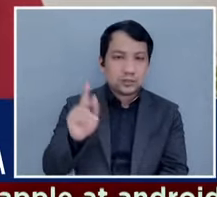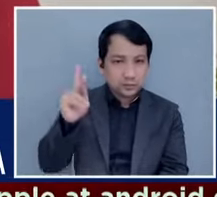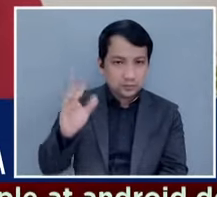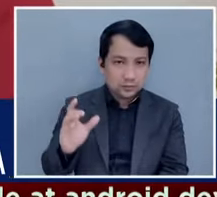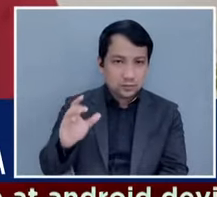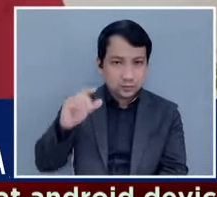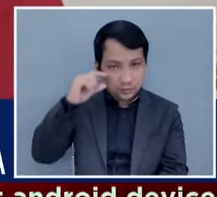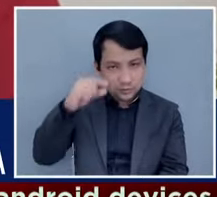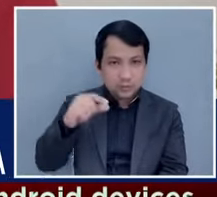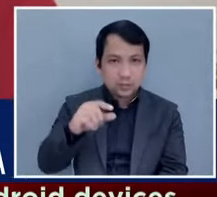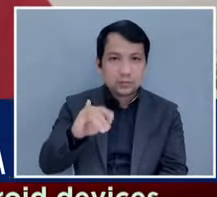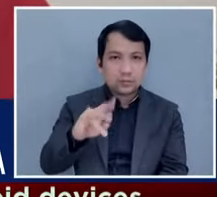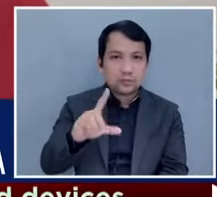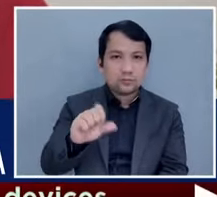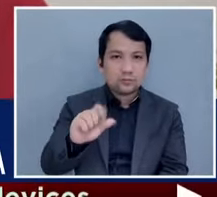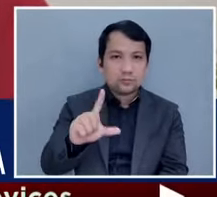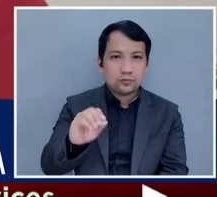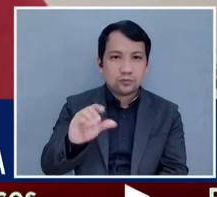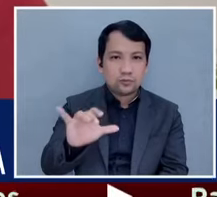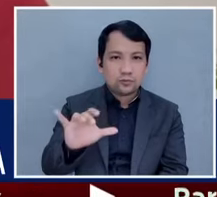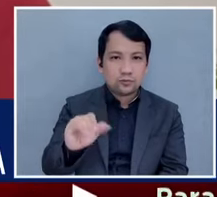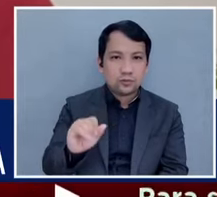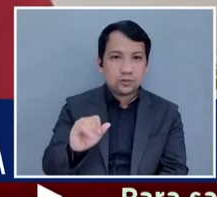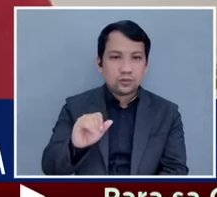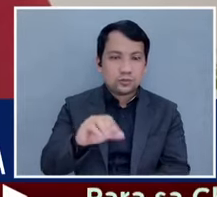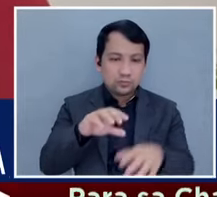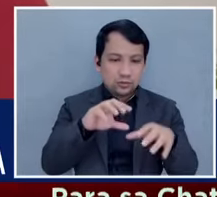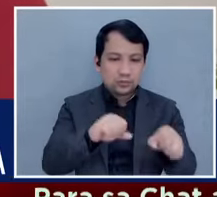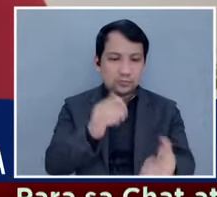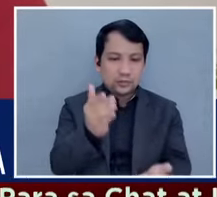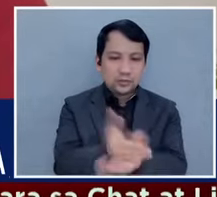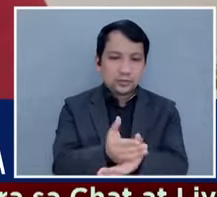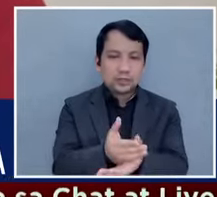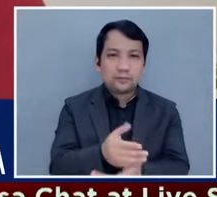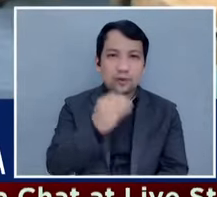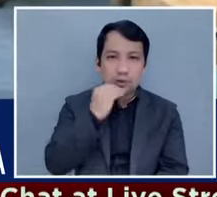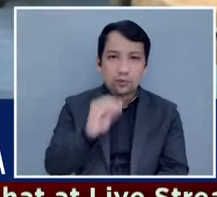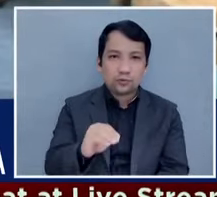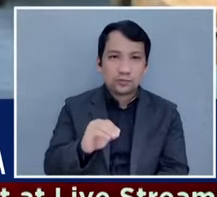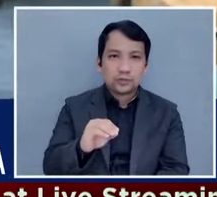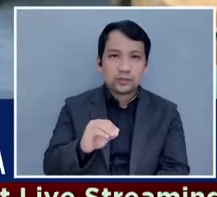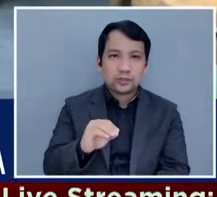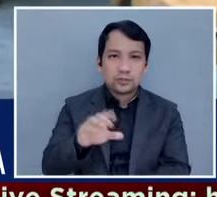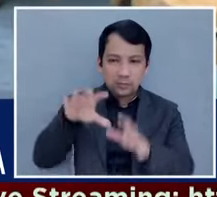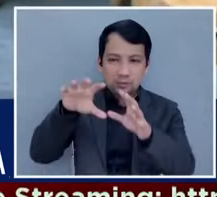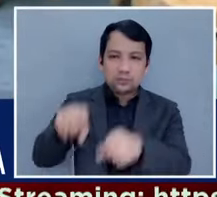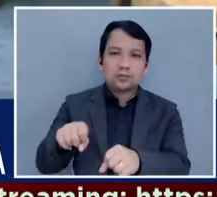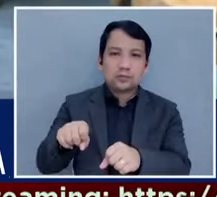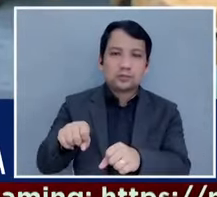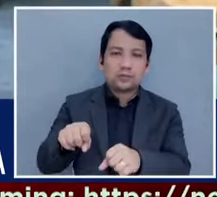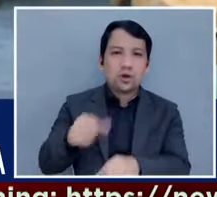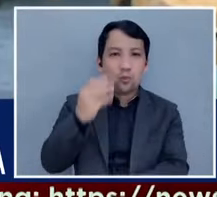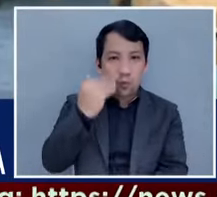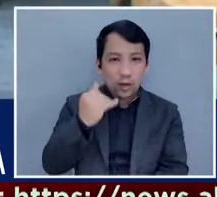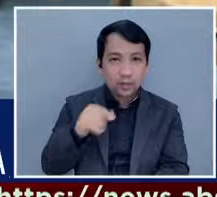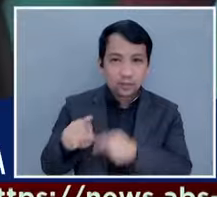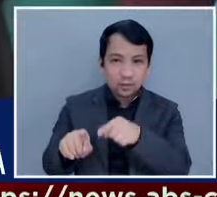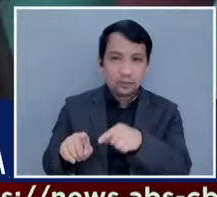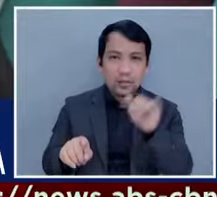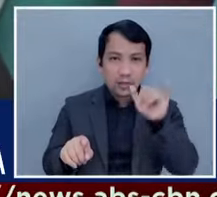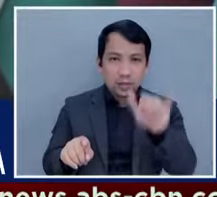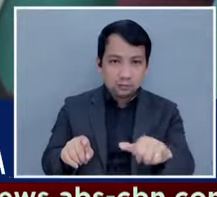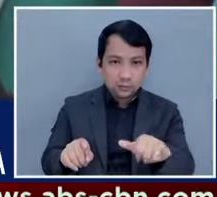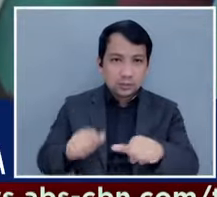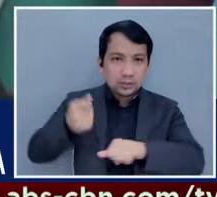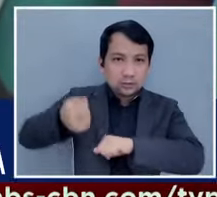para pigilin ng pagpapatupad at ipawalang bisa ang warrant of arrest ng Senado dahil sa hindi niya pagsipot sa mga pagdinig ukol